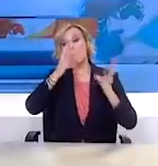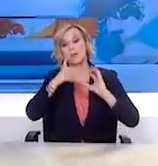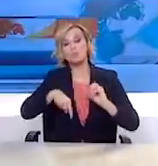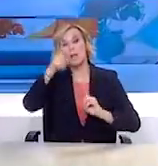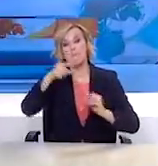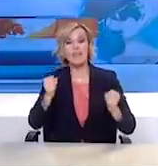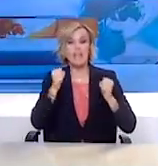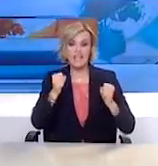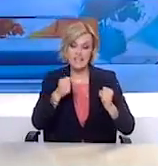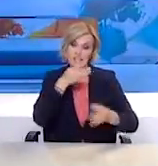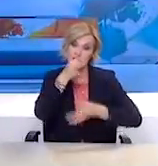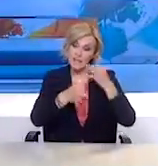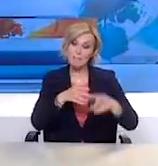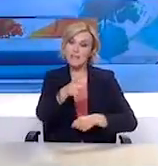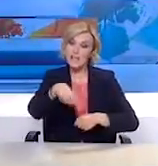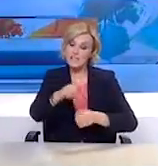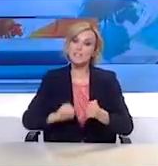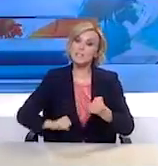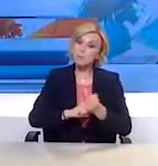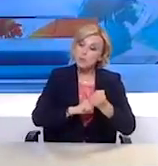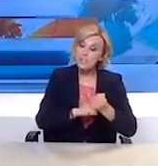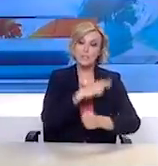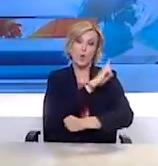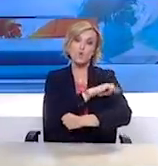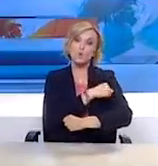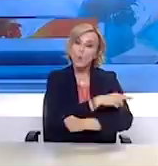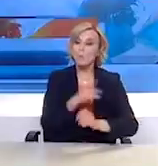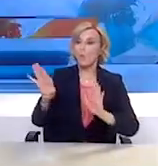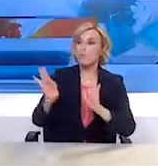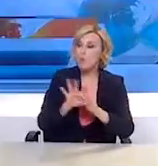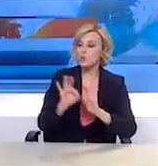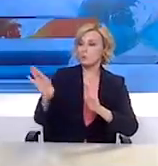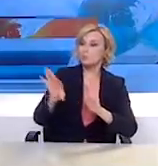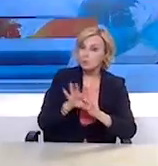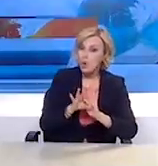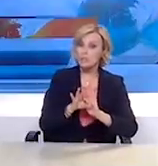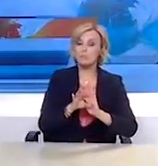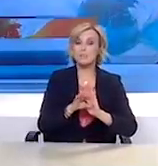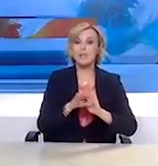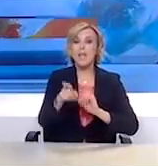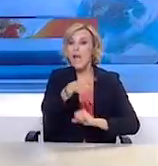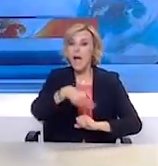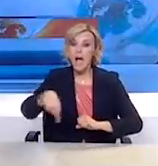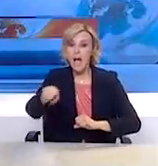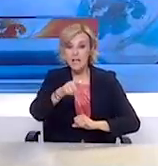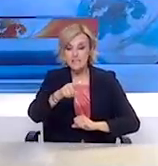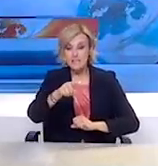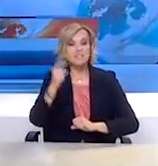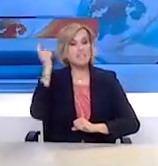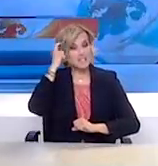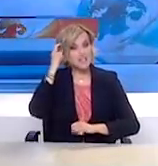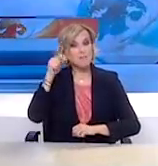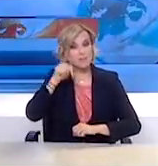για ενίσχυση του συστήματος υγείας. Έχοντας πάρει και το μάθημα από την πανδημία τη συνειδητοποίηση της αξίας του δημόσιου